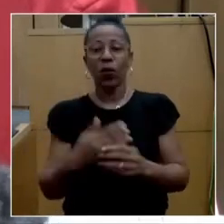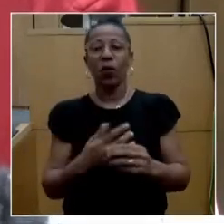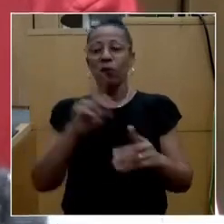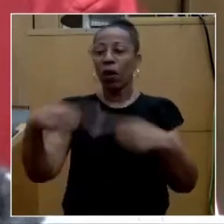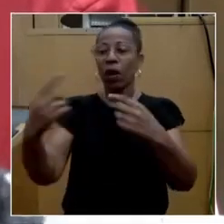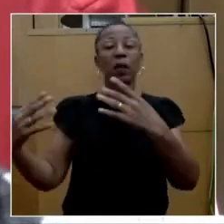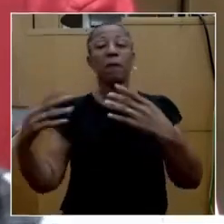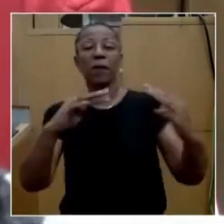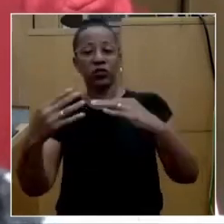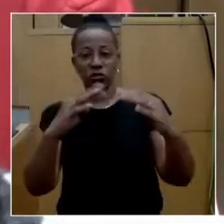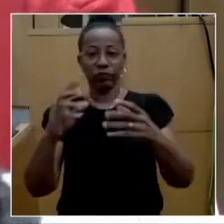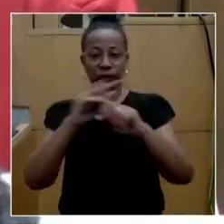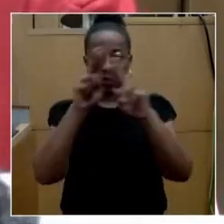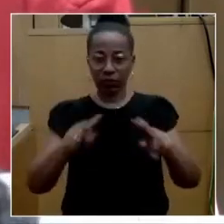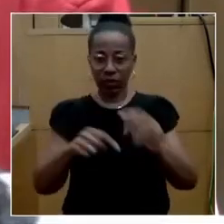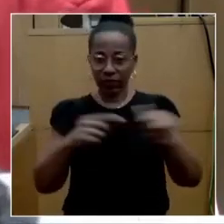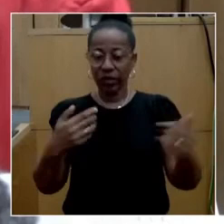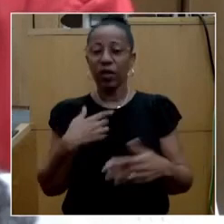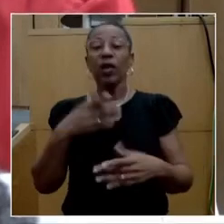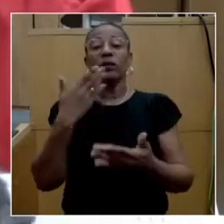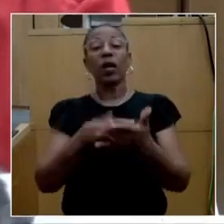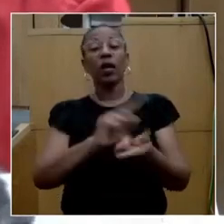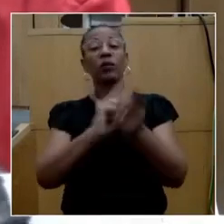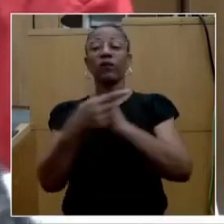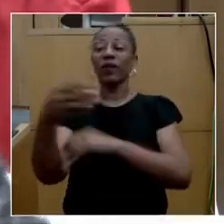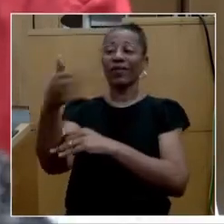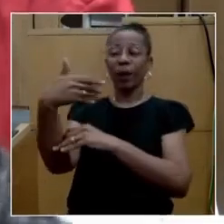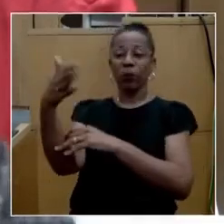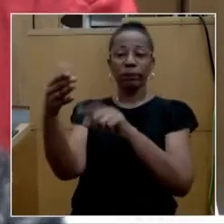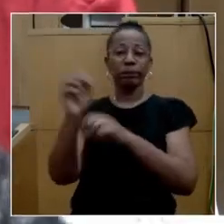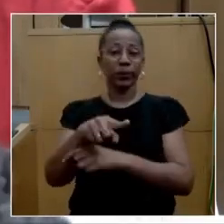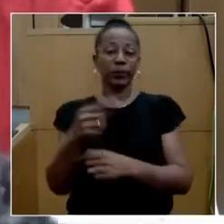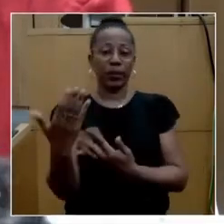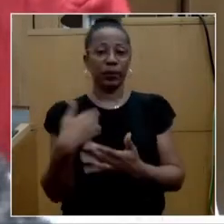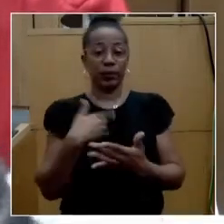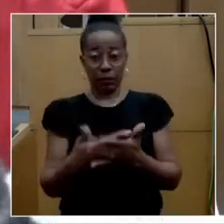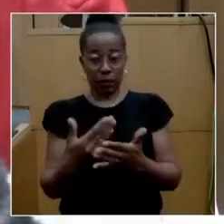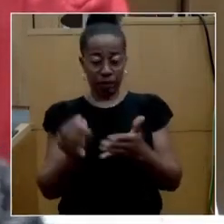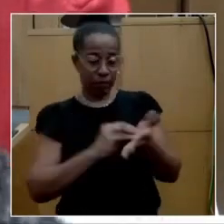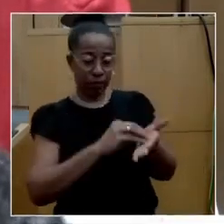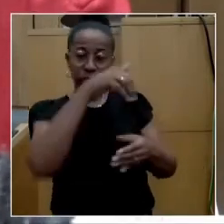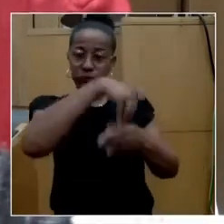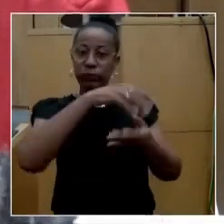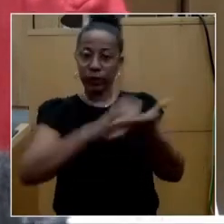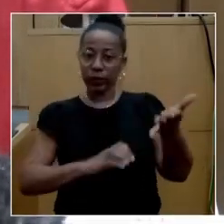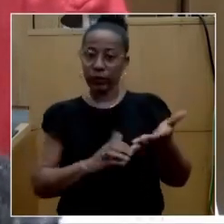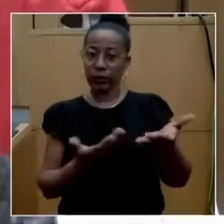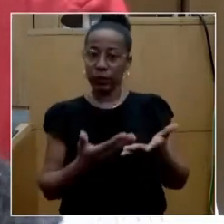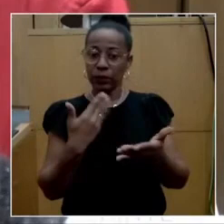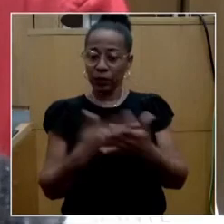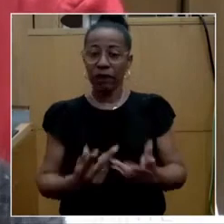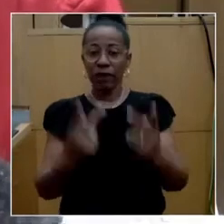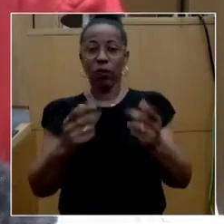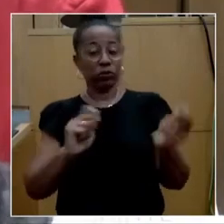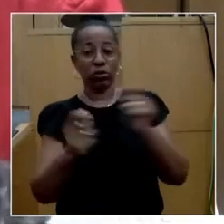à l'international. C'est devenu le drapeau de Martinique et c'est ce que vous avez écrit dans le texte. Ça prend une autre ampleur.